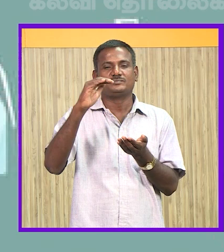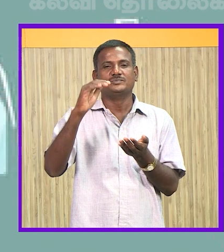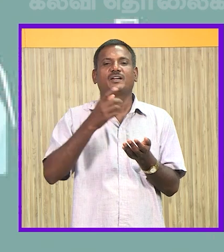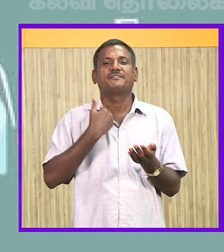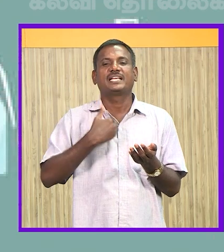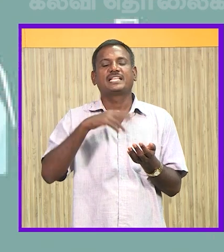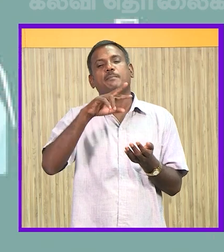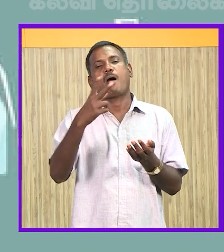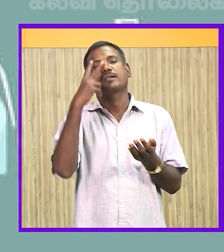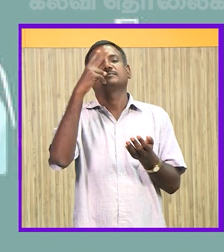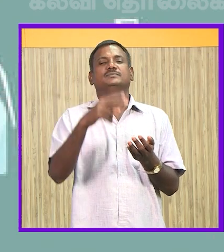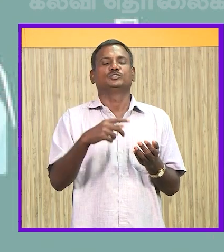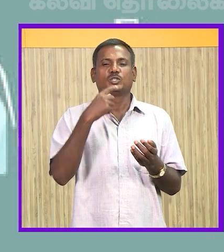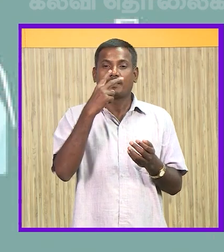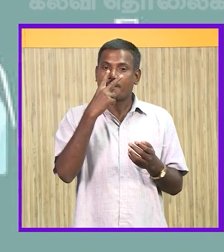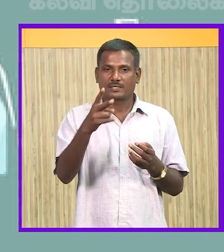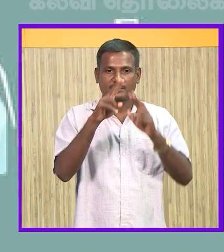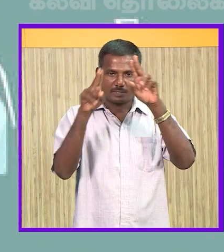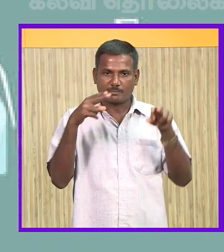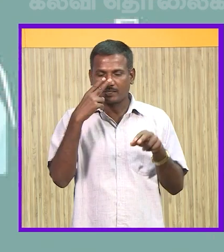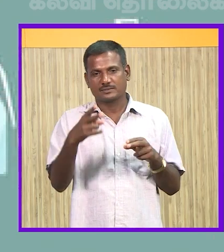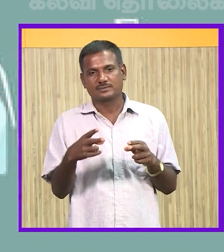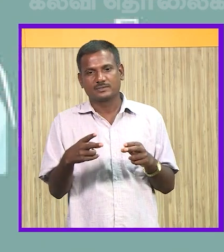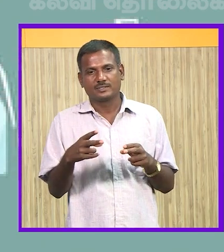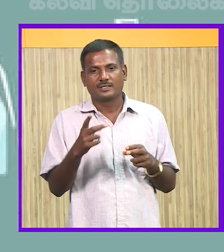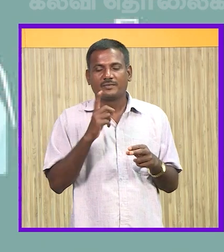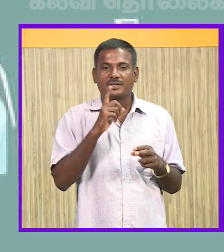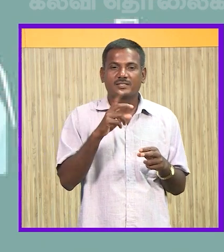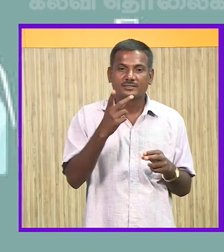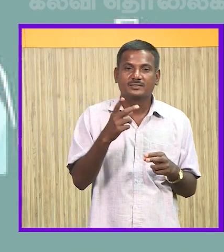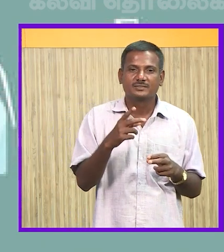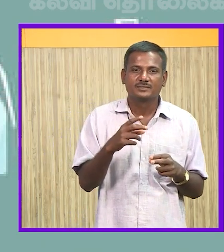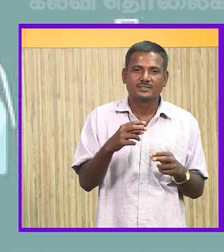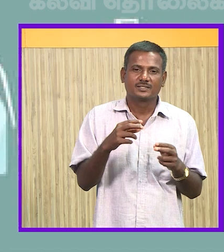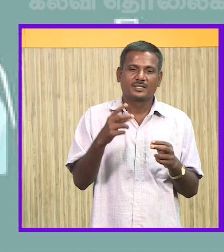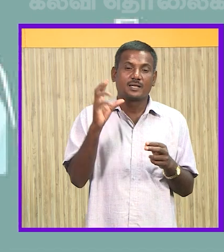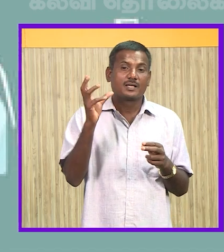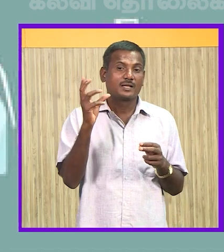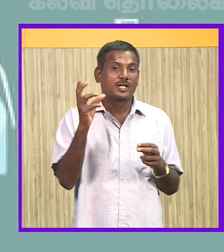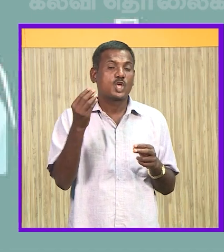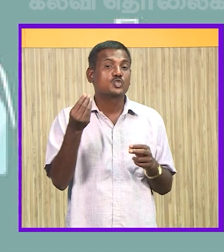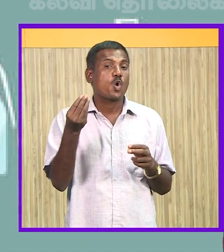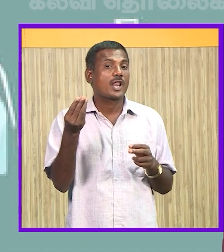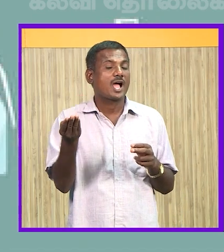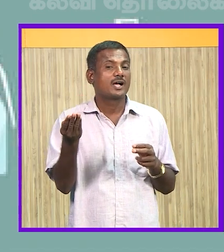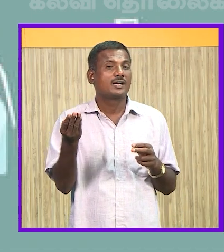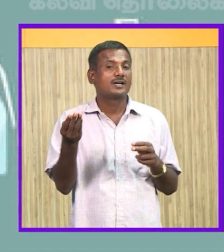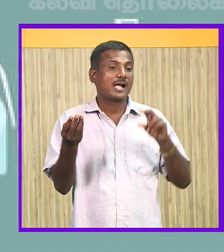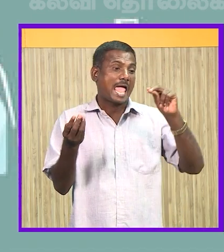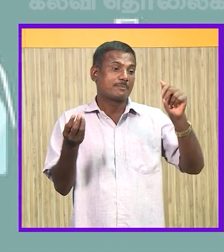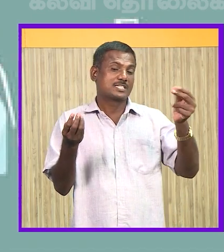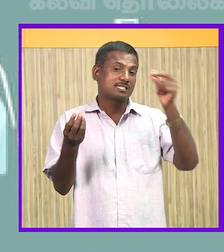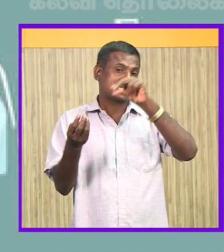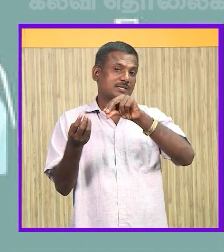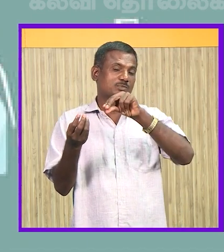இதுவும் ஒரு வேதியியல் மாற்றமாகும். என்ன நிகழ்ந்திருக்கு? நான் முதல்ல எடுத்திருந்த சமையல் சோடாவில் எலுமிச்சை